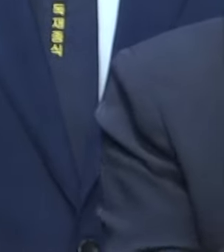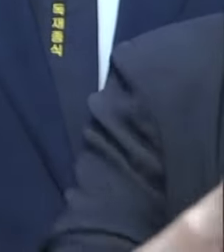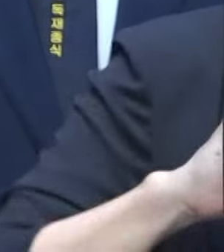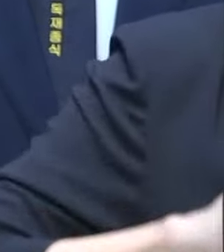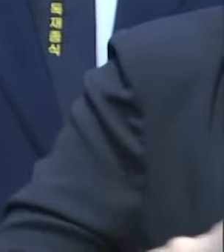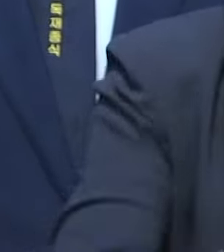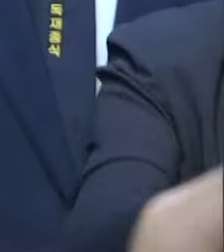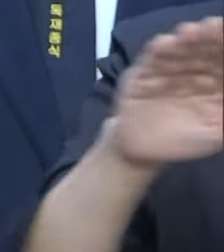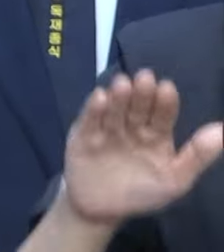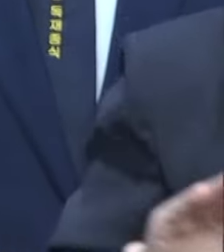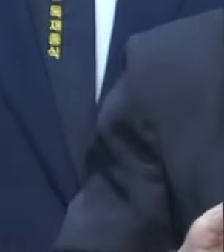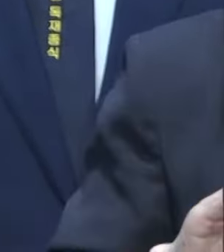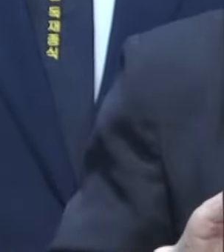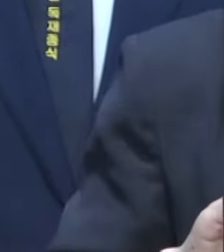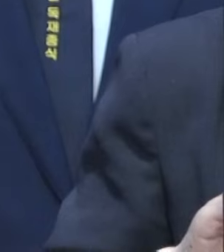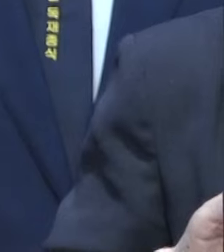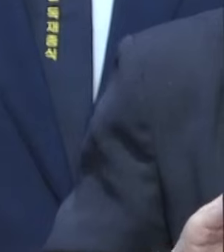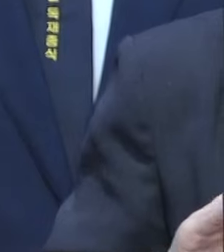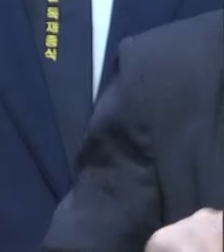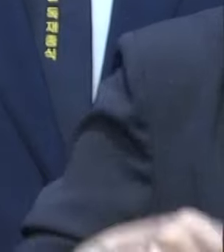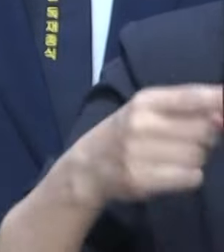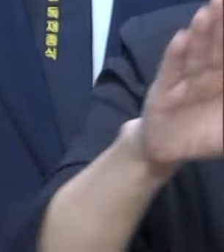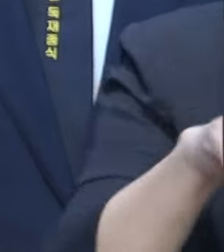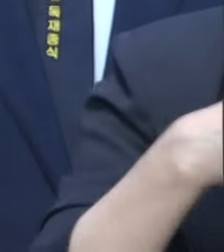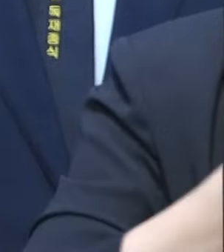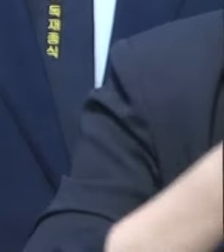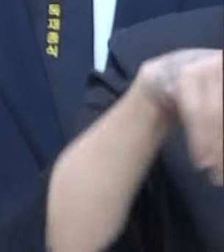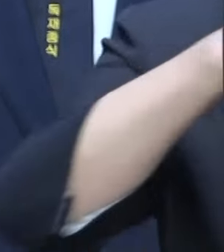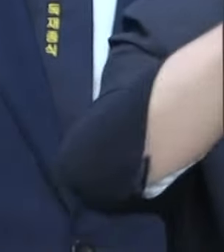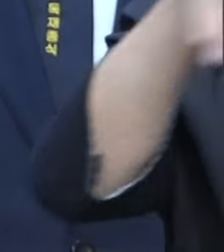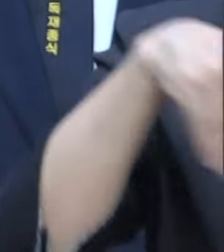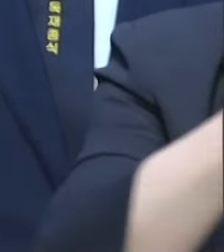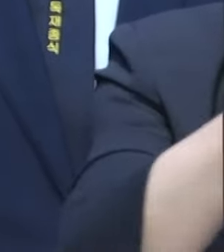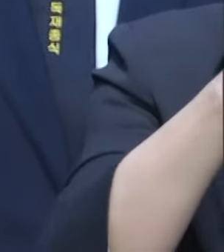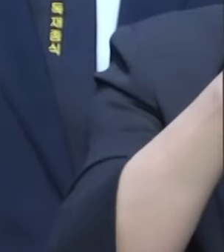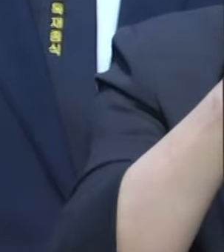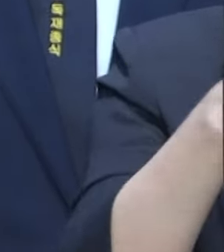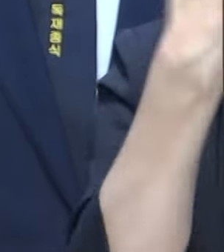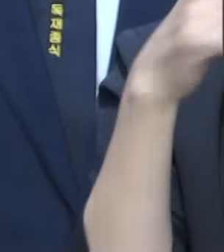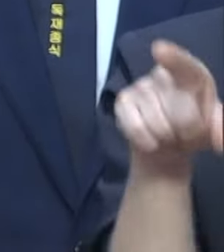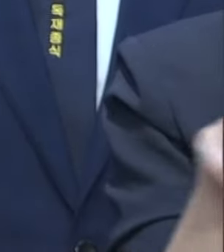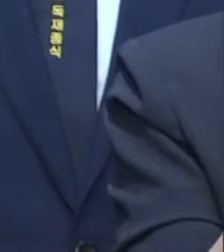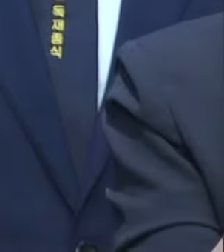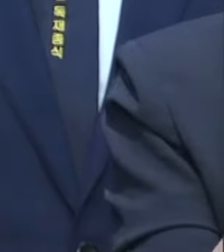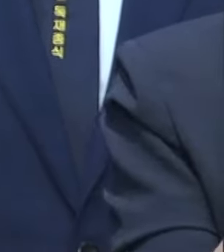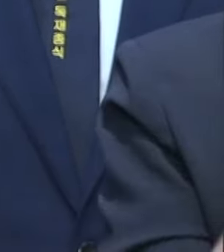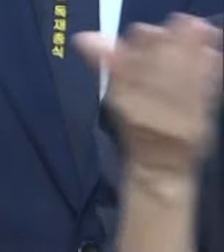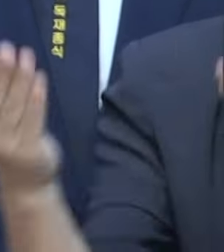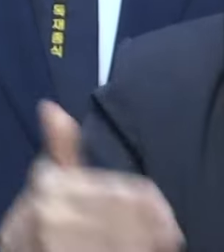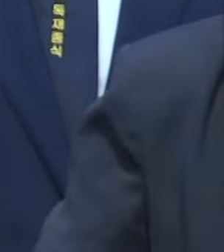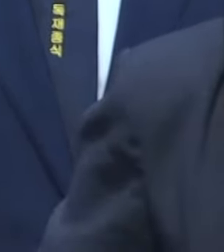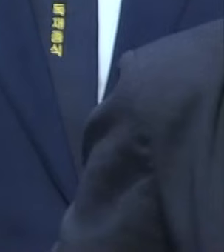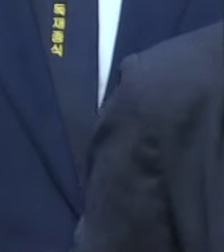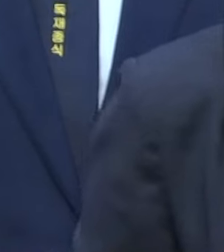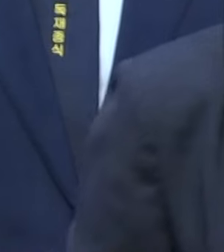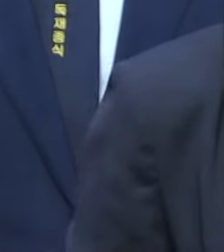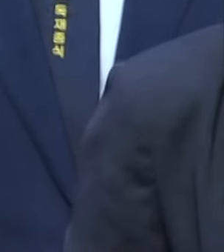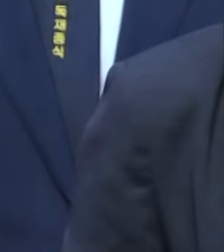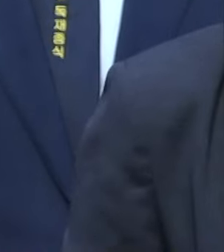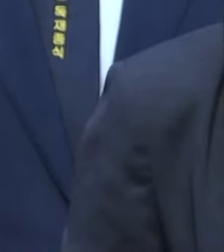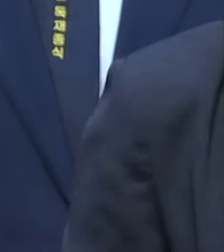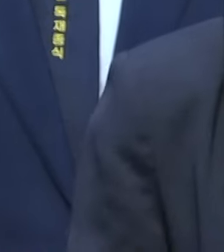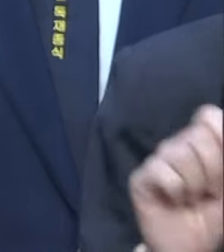군인들이 작전에 투입될 때는 안전한 환경 속에서 투입될 수 있다는 확신을 심어줄 수 있어야 됩니다 그래서이